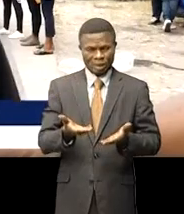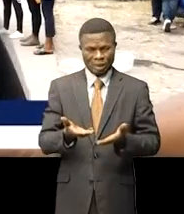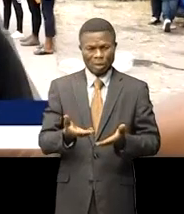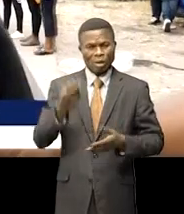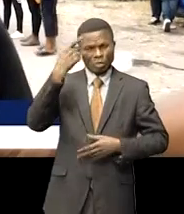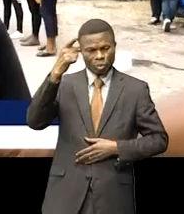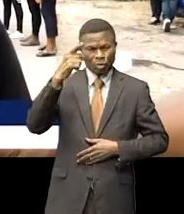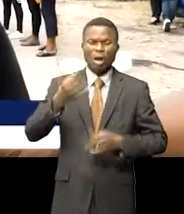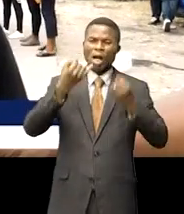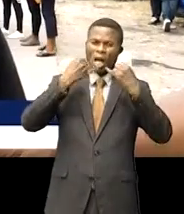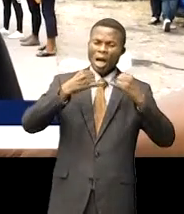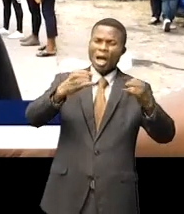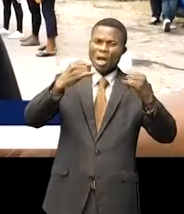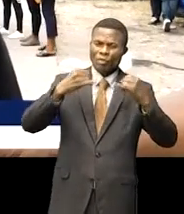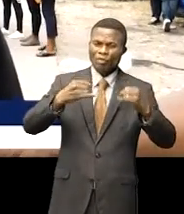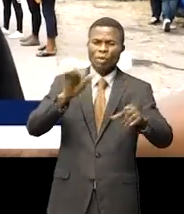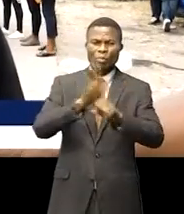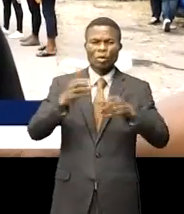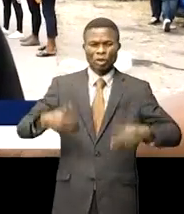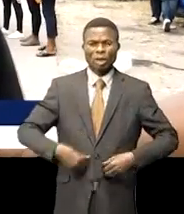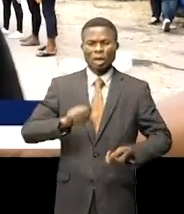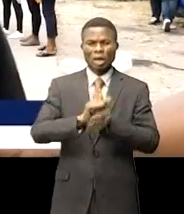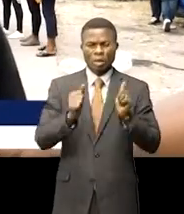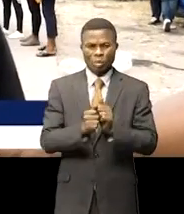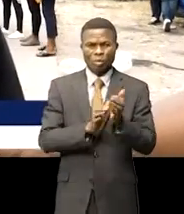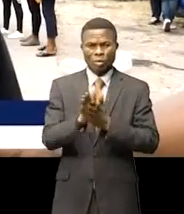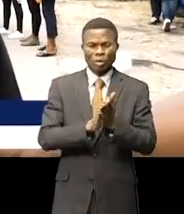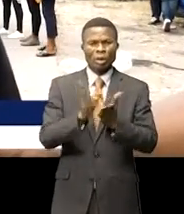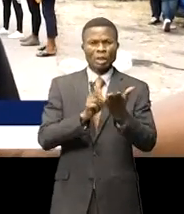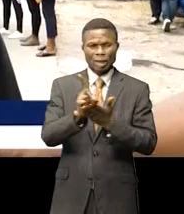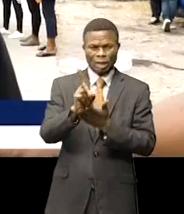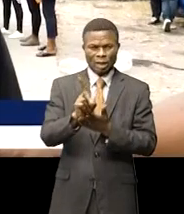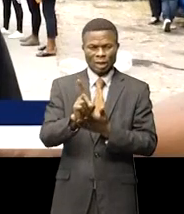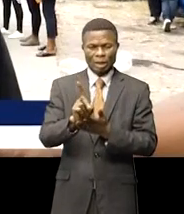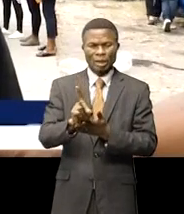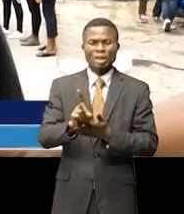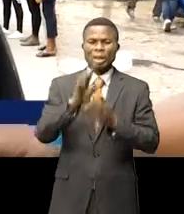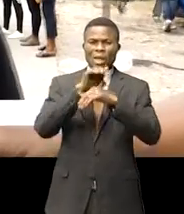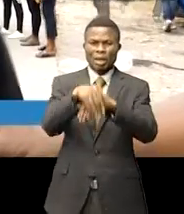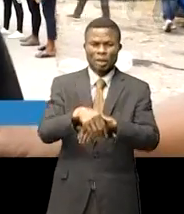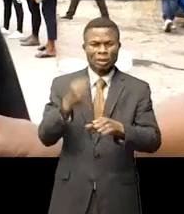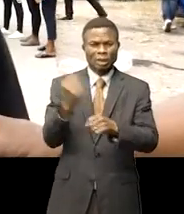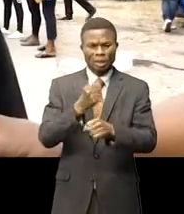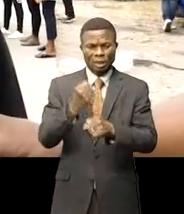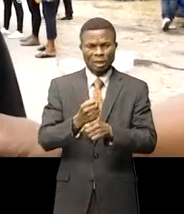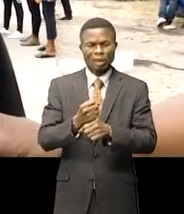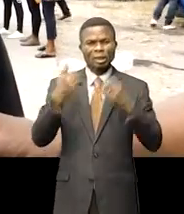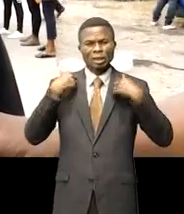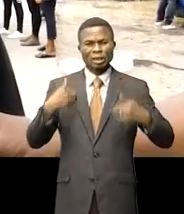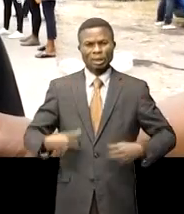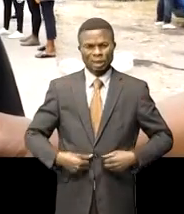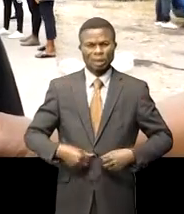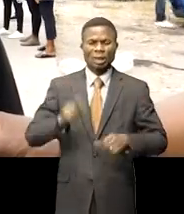pour un focus sur les questions liées aux droits à l'accès de services de santé sexuelle